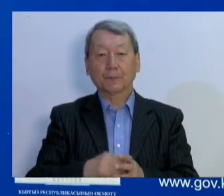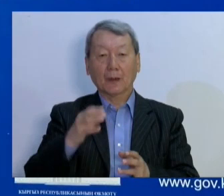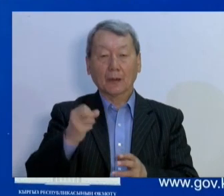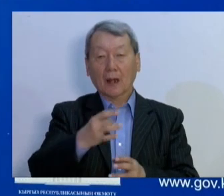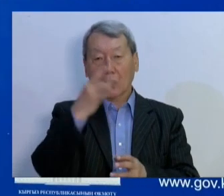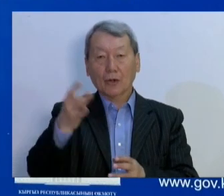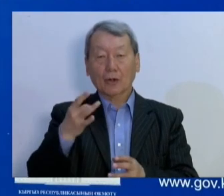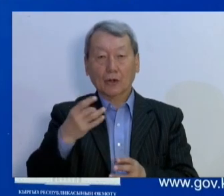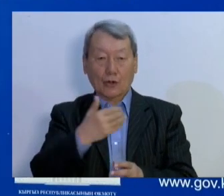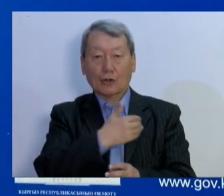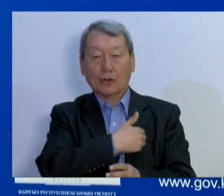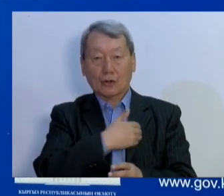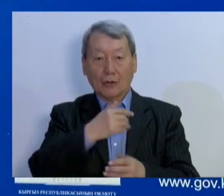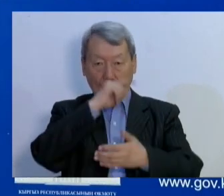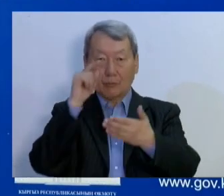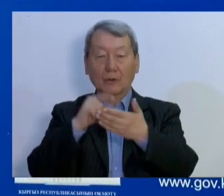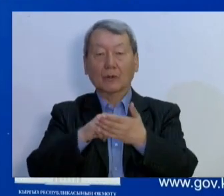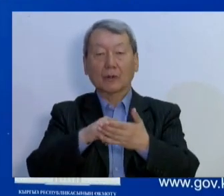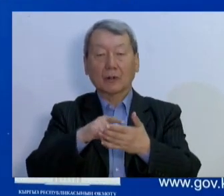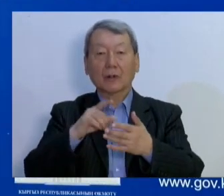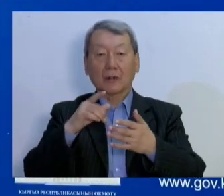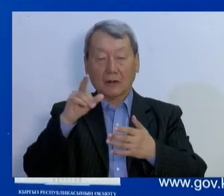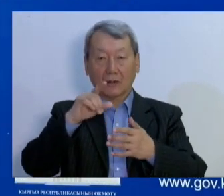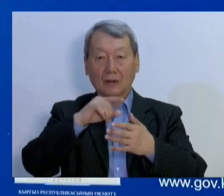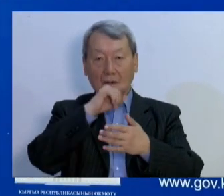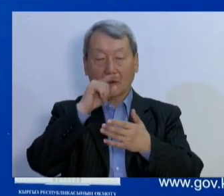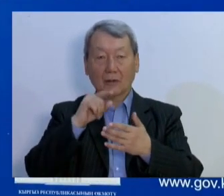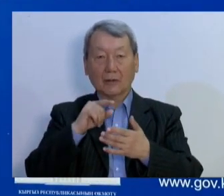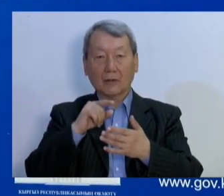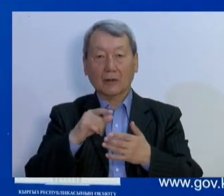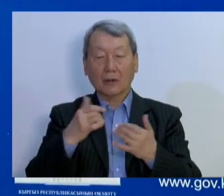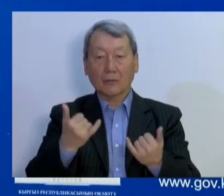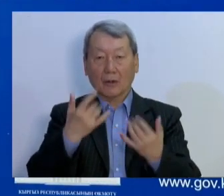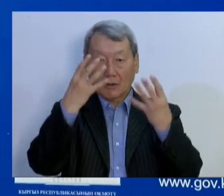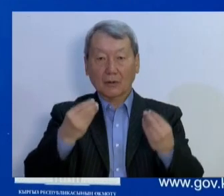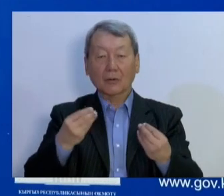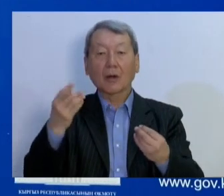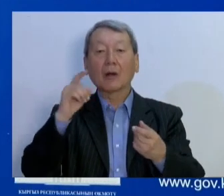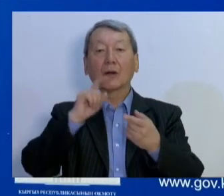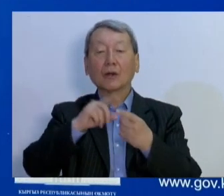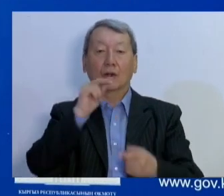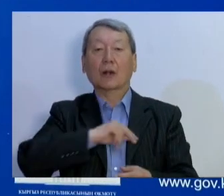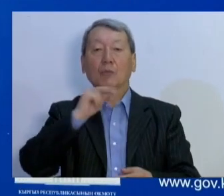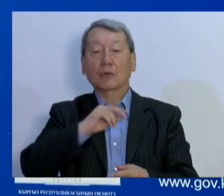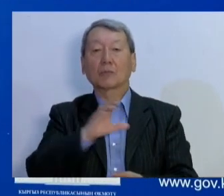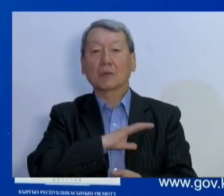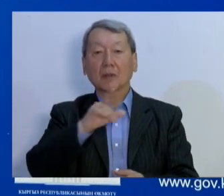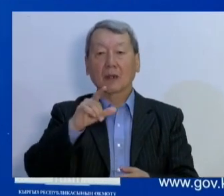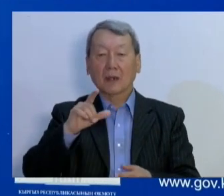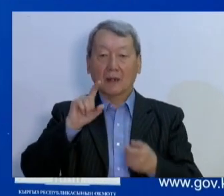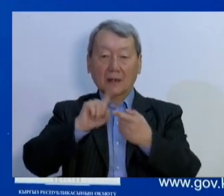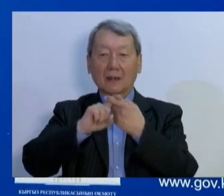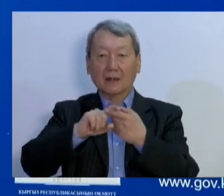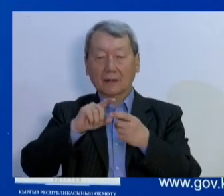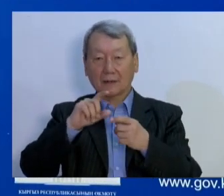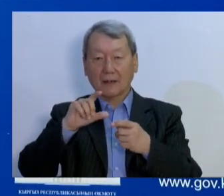Дагы бир токтоло кетчү маселе. Ушу бир нече этаптан турган жумуш болду.